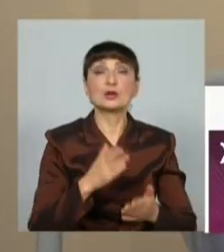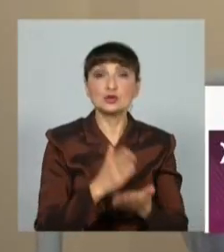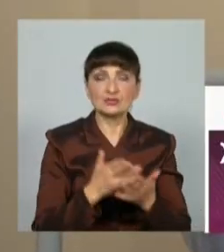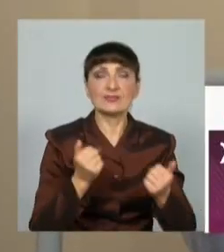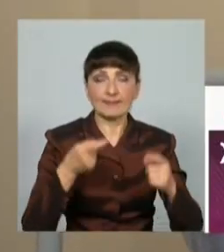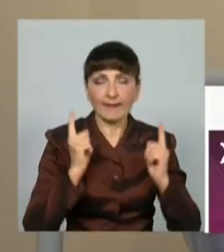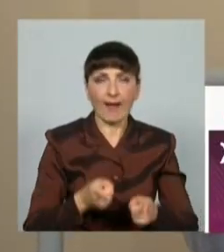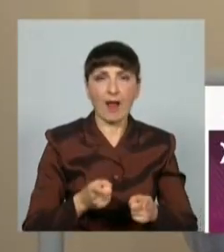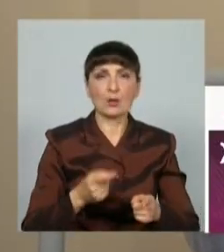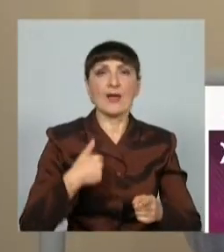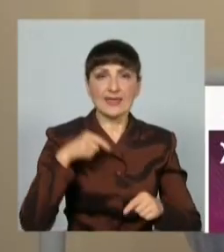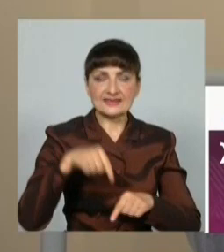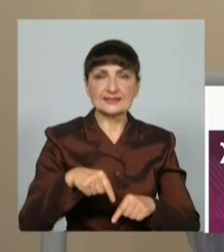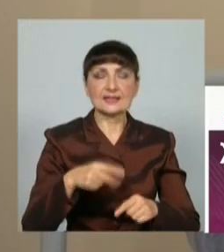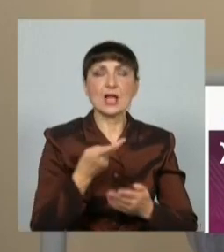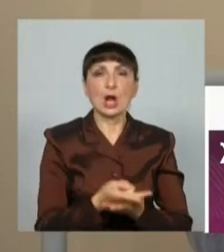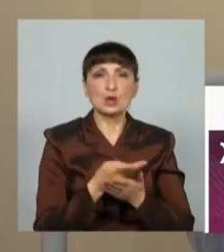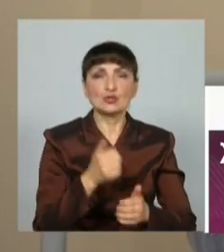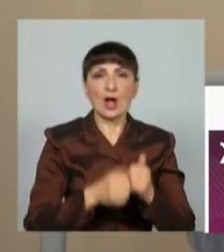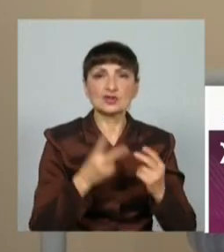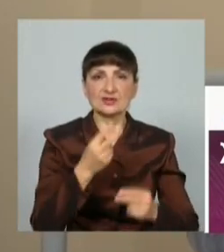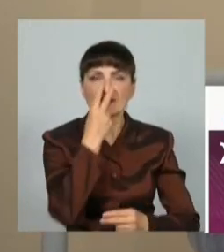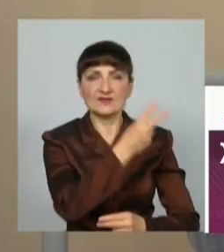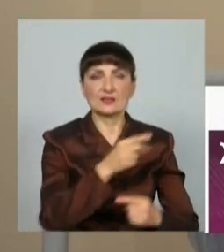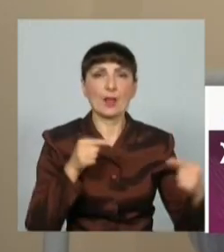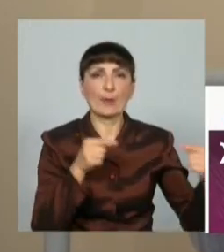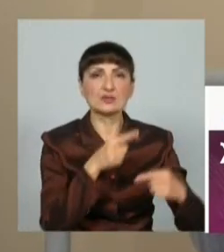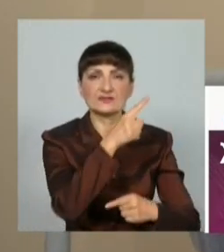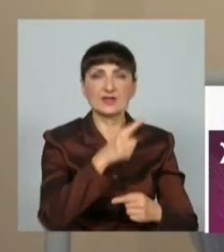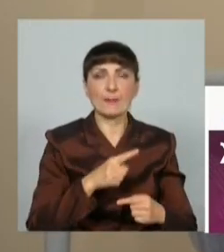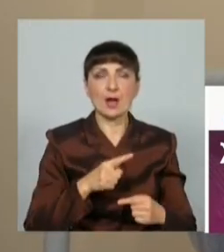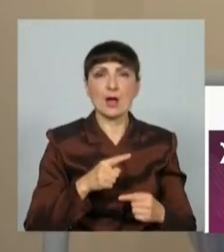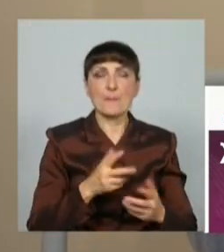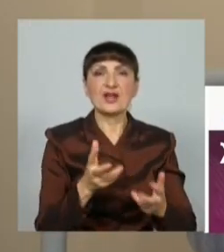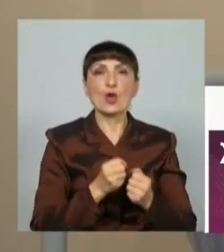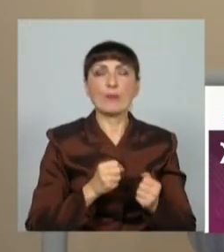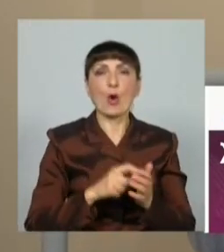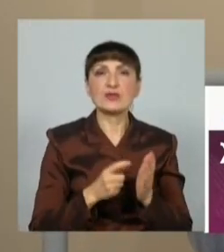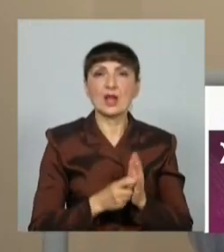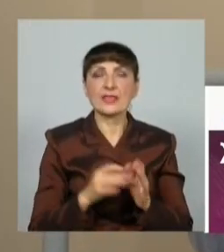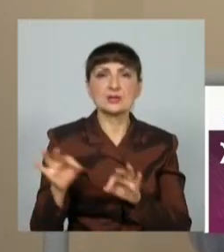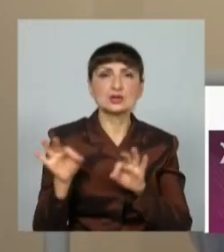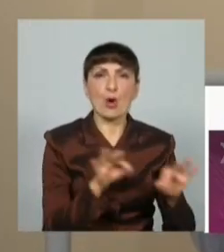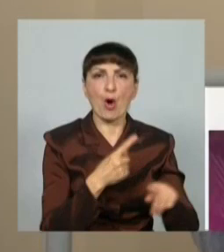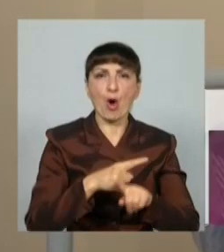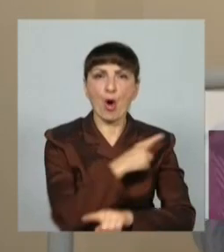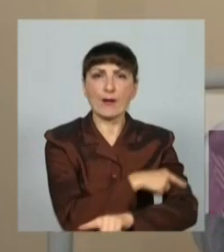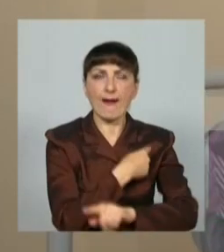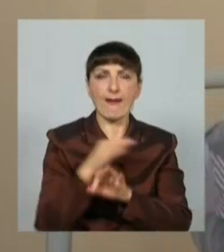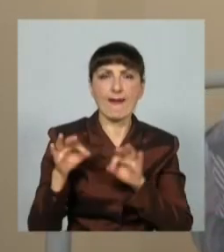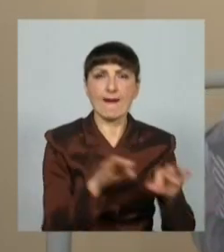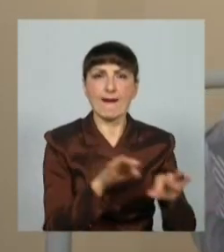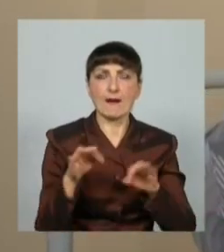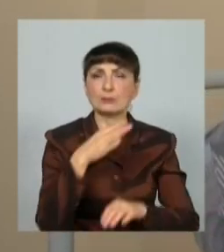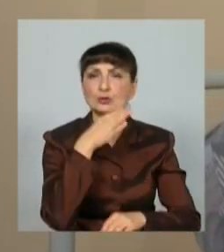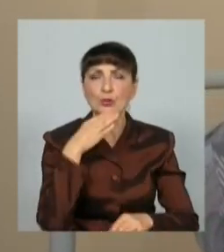это реально. И я здесь вижу каждый день напротив нашего окна приемное отделение, как приходят скорые,